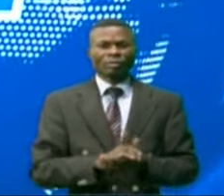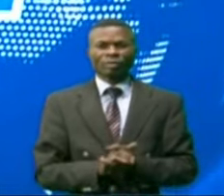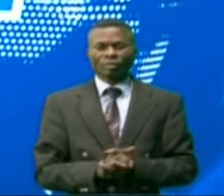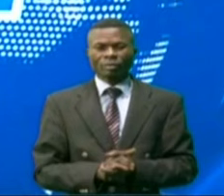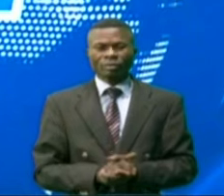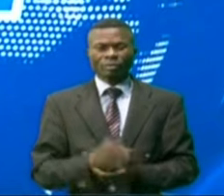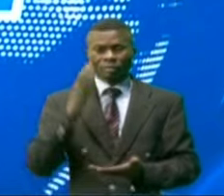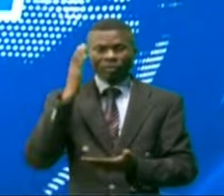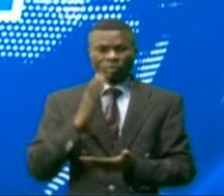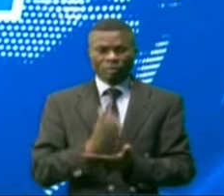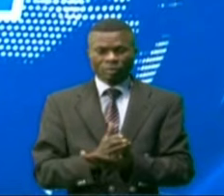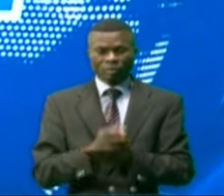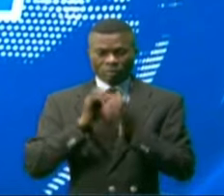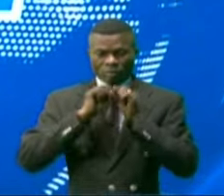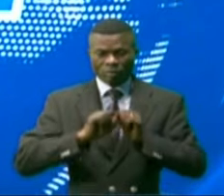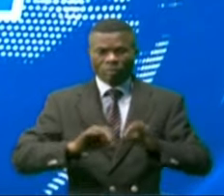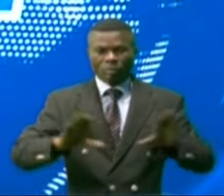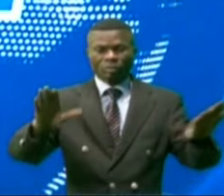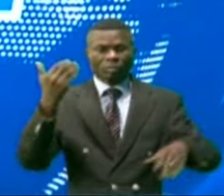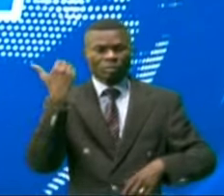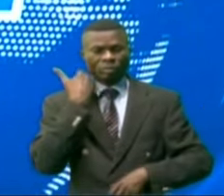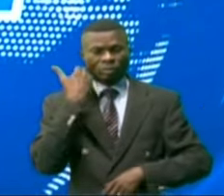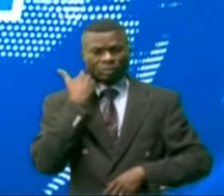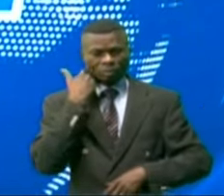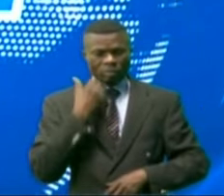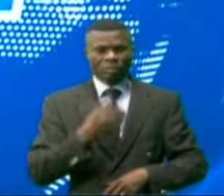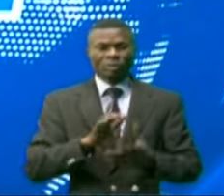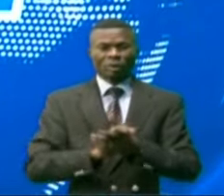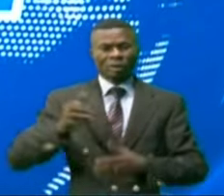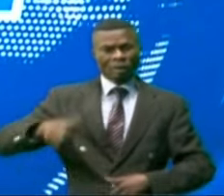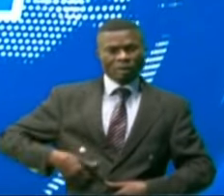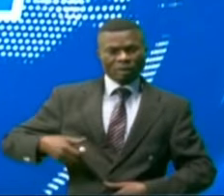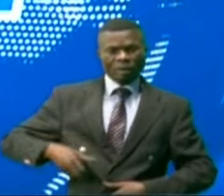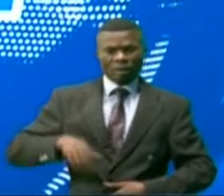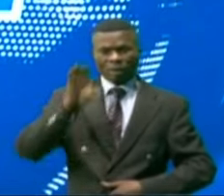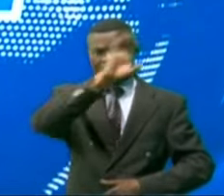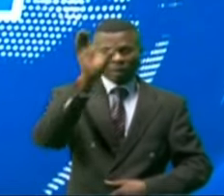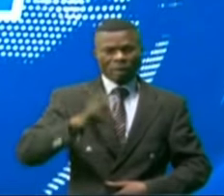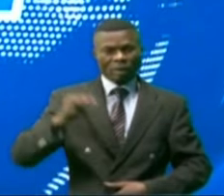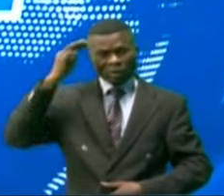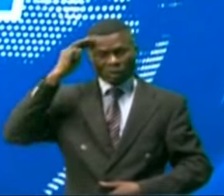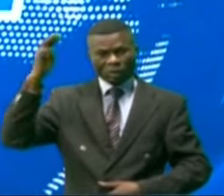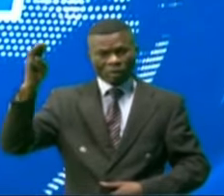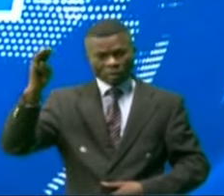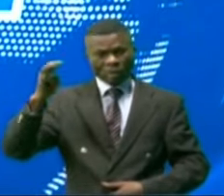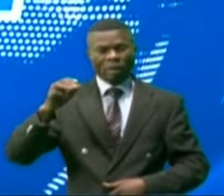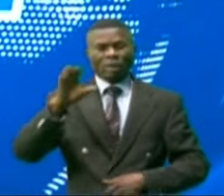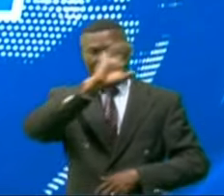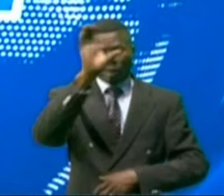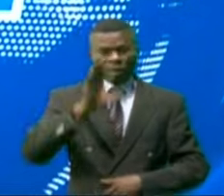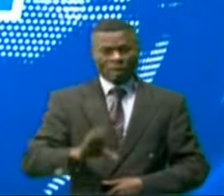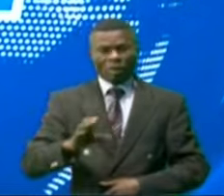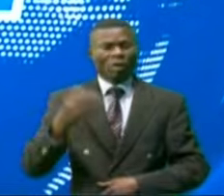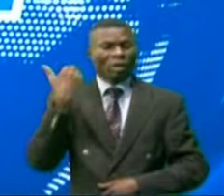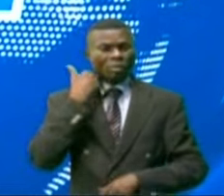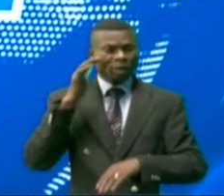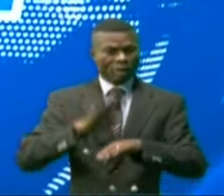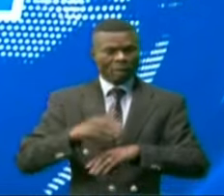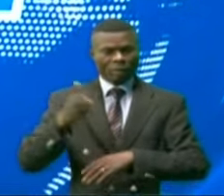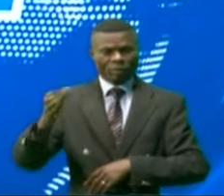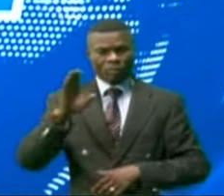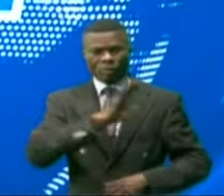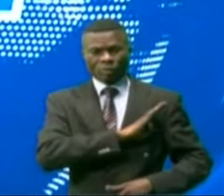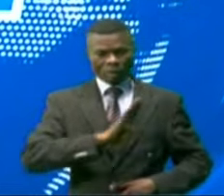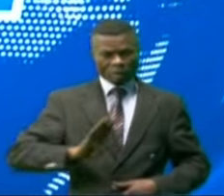Lutte contre la propagation de la pandémie de l'épidémie Mpox, la commune de Mongafula parmi les municipalités infectées. Les bourgmestres de